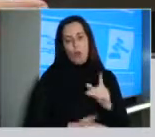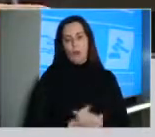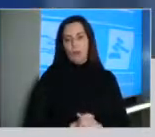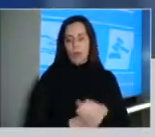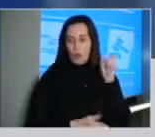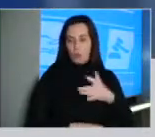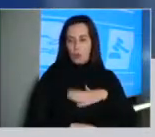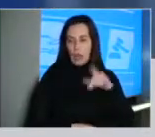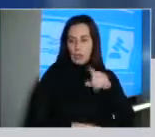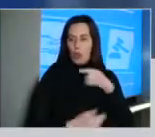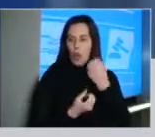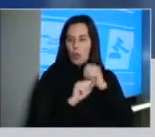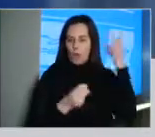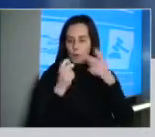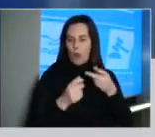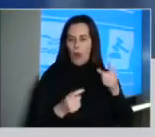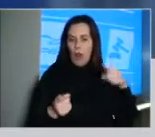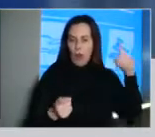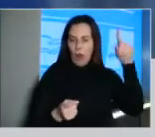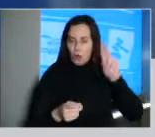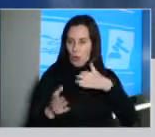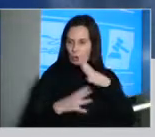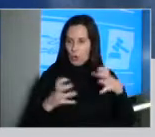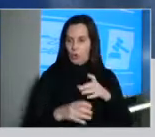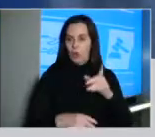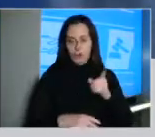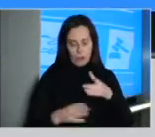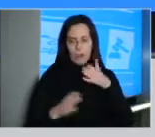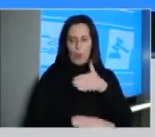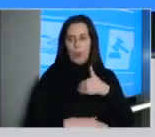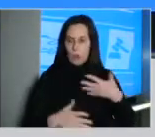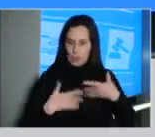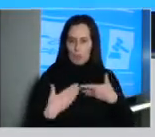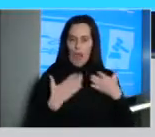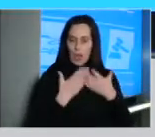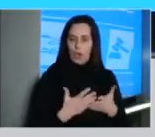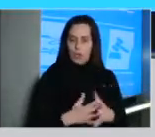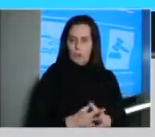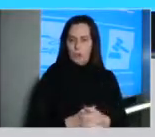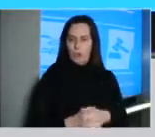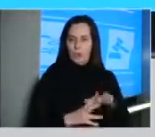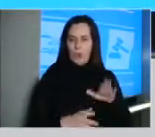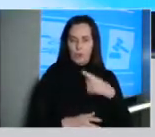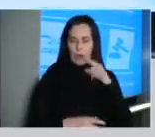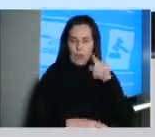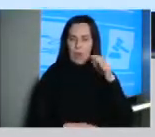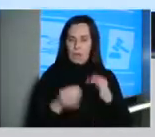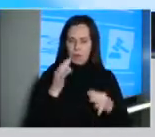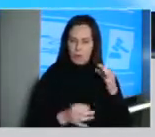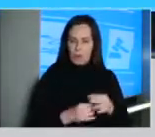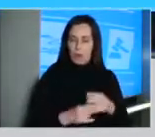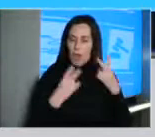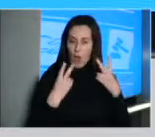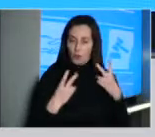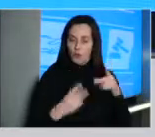אדם שרוצה להגיע לחופש מידע ומורחים אותו, יכול לפנות לתנועה? בן אדם רצוי שיפנה אלינו, אנחנו נשמח לעזור לו, גם אם זה אומר להגיע לבית המשפט.